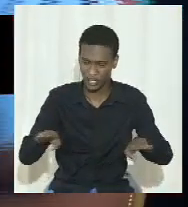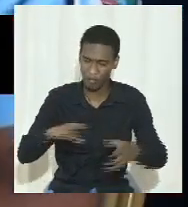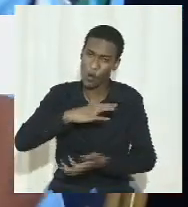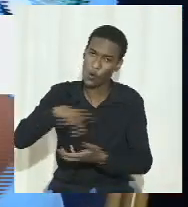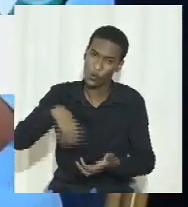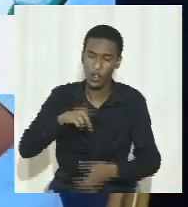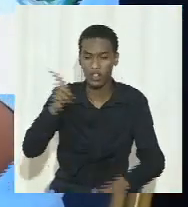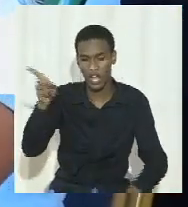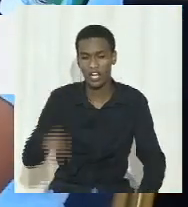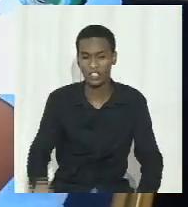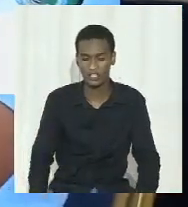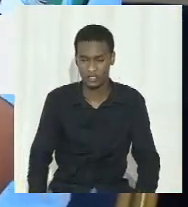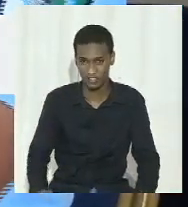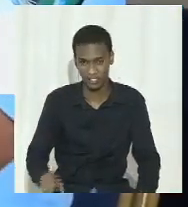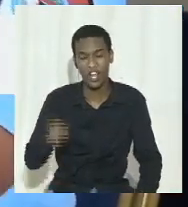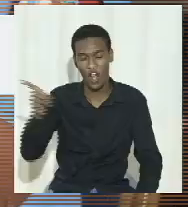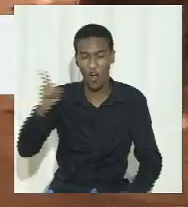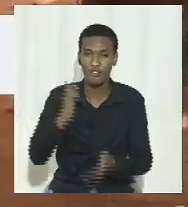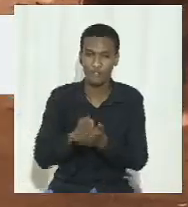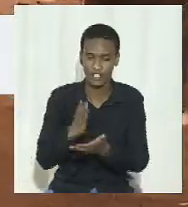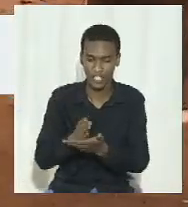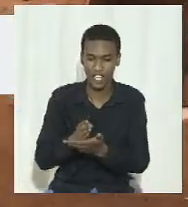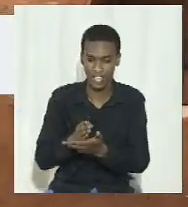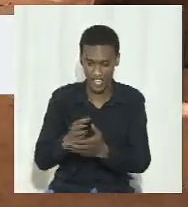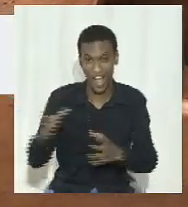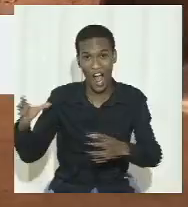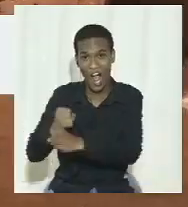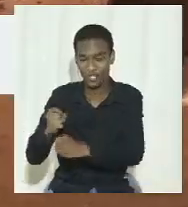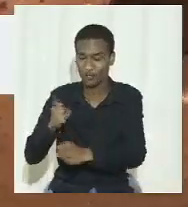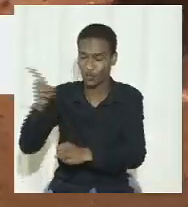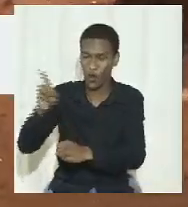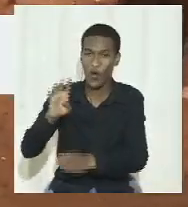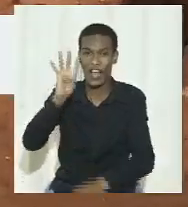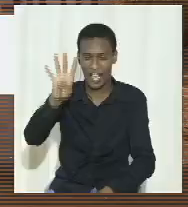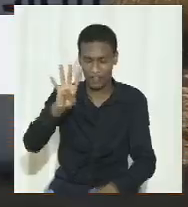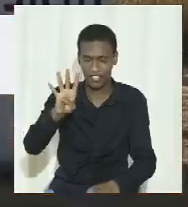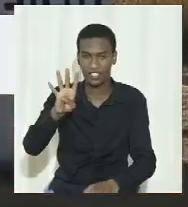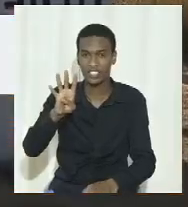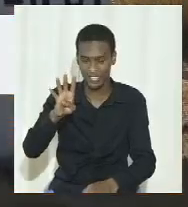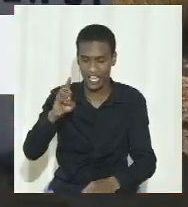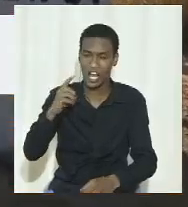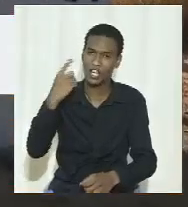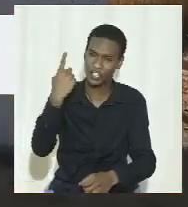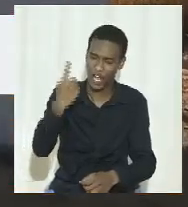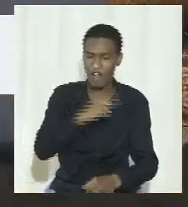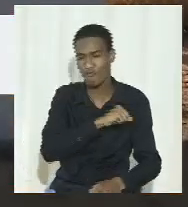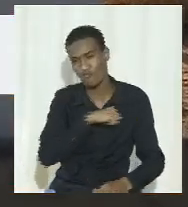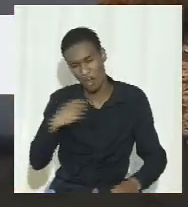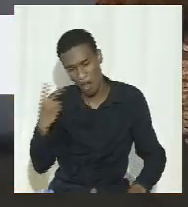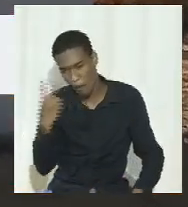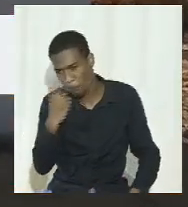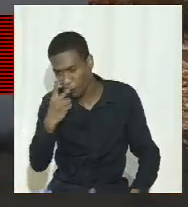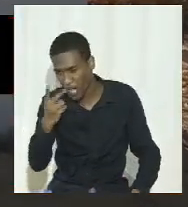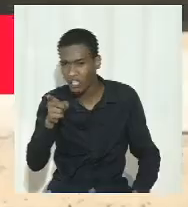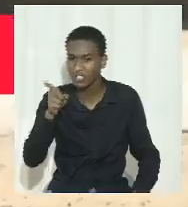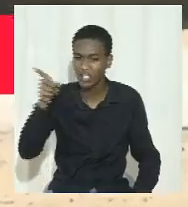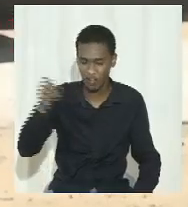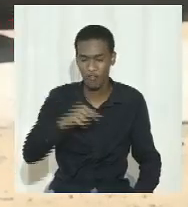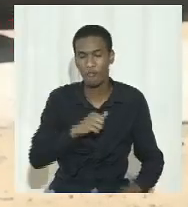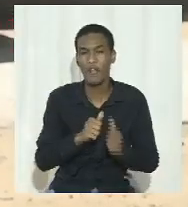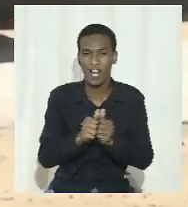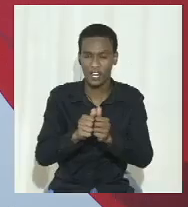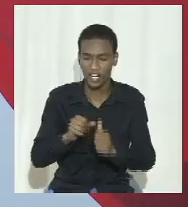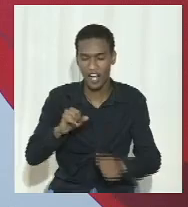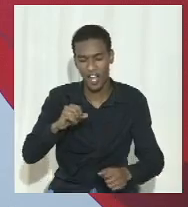kosa ny efatra tamin'ireo natao an-keriny raha ny ray amin'izy ireo dia mbola karohina fatratra miaraka amin'ireo jiolahy ambiny.